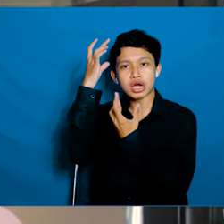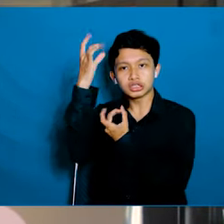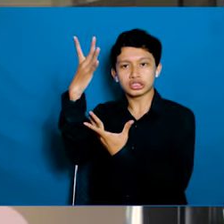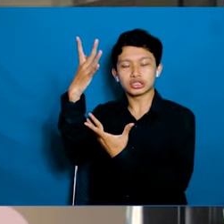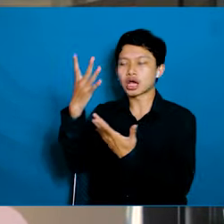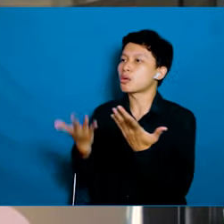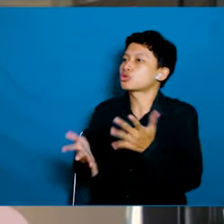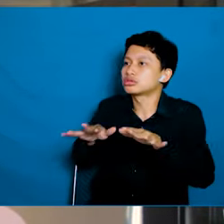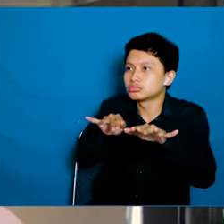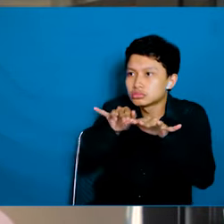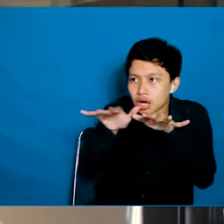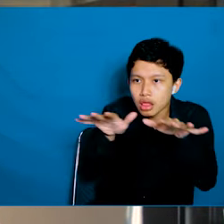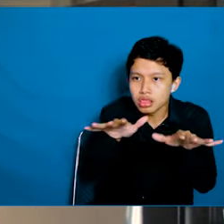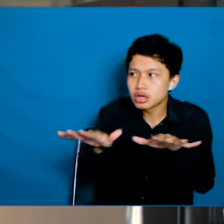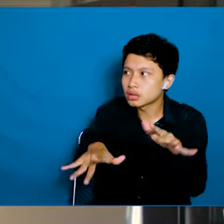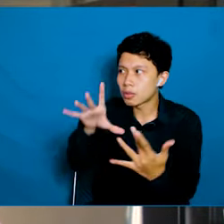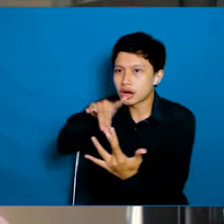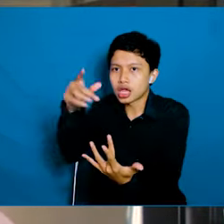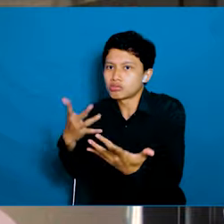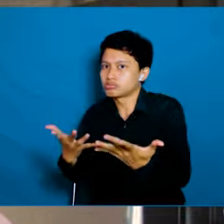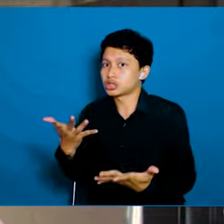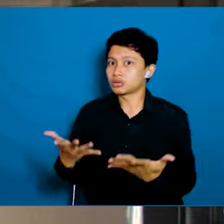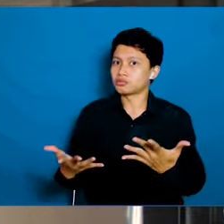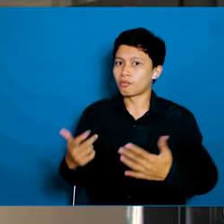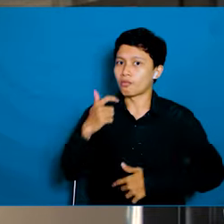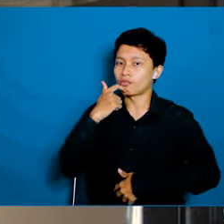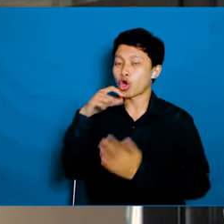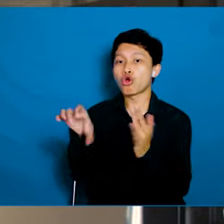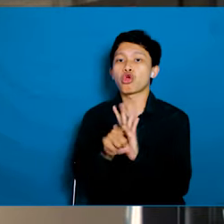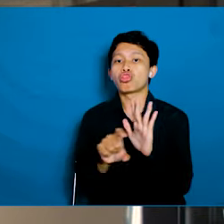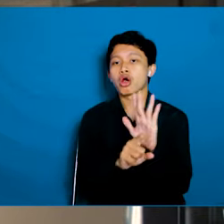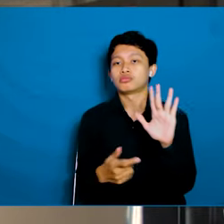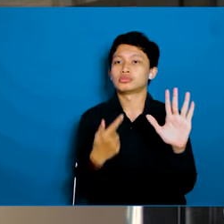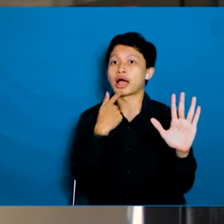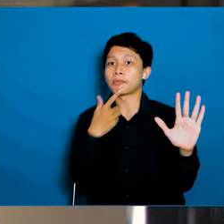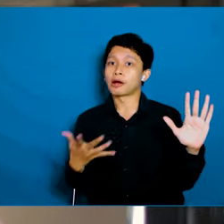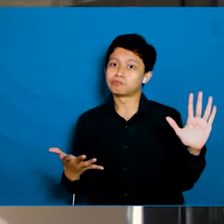Lah, mungkin strategi pemilihannya nih misalkan